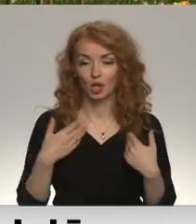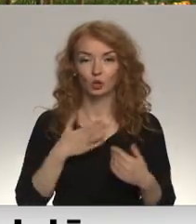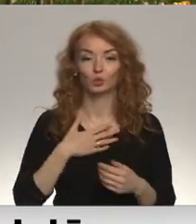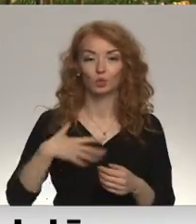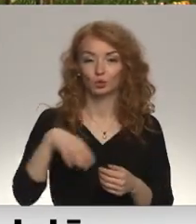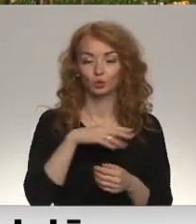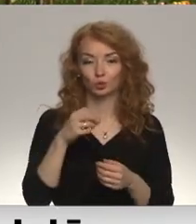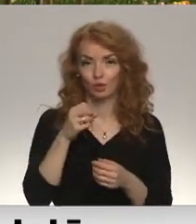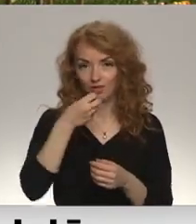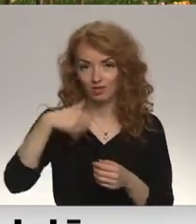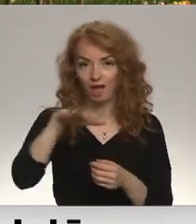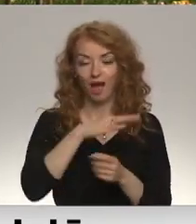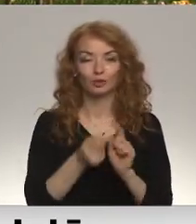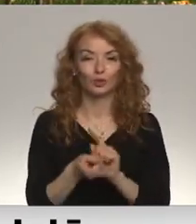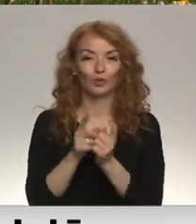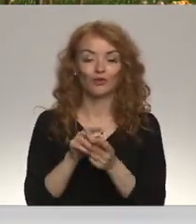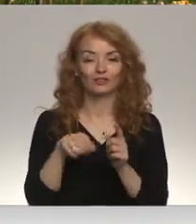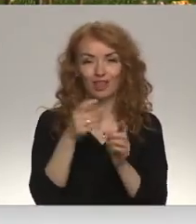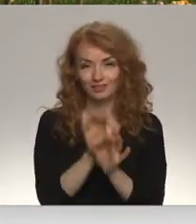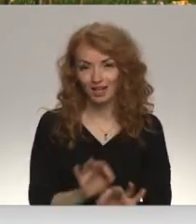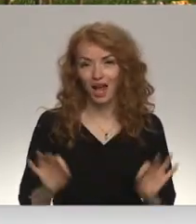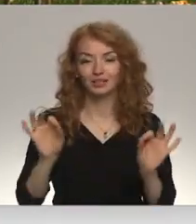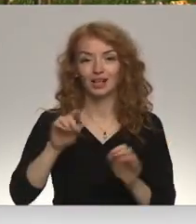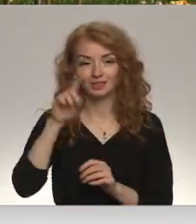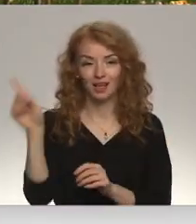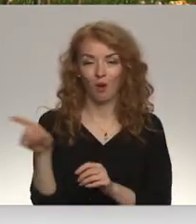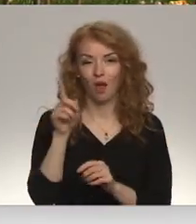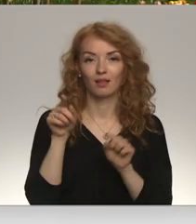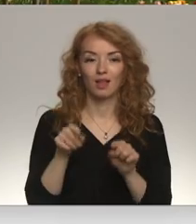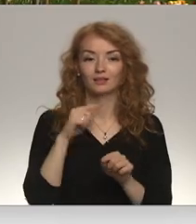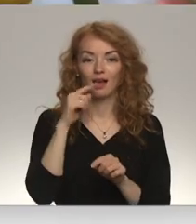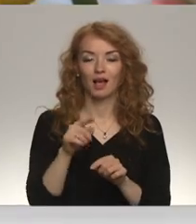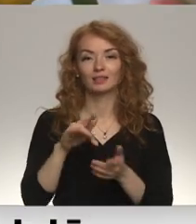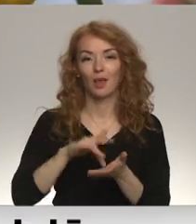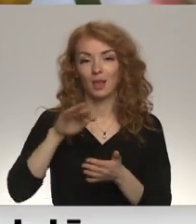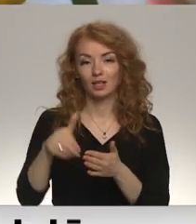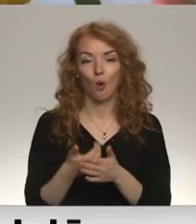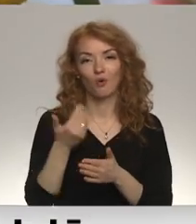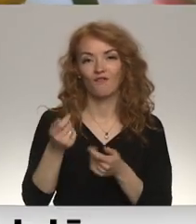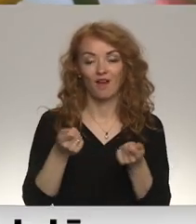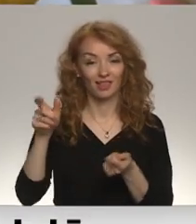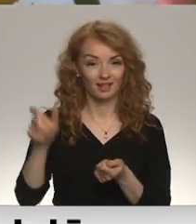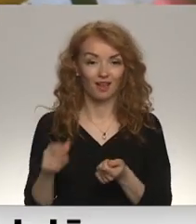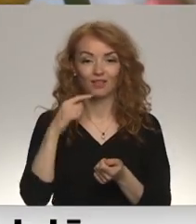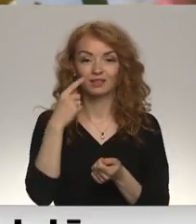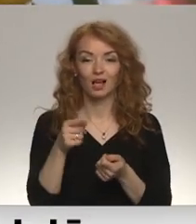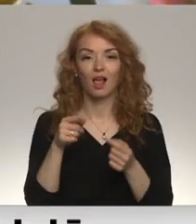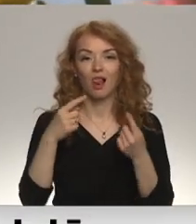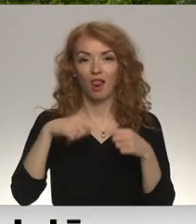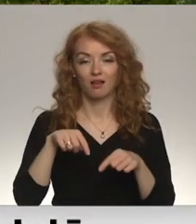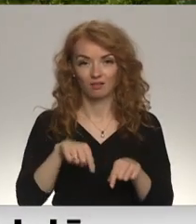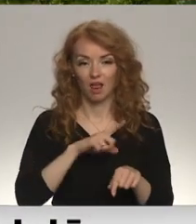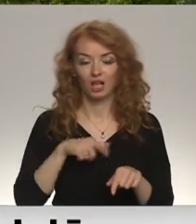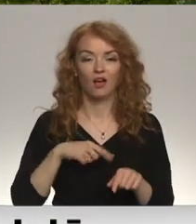dārzs ir palicis skaists un saulains. Saka centra jaunā vadītāja. Viņa uzsver, ka arī Latvijā šis ir ļoti smags